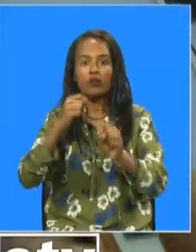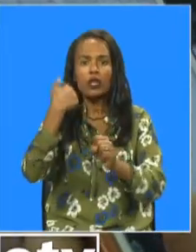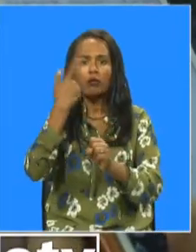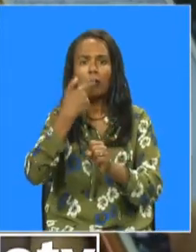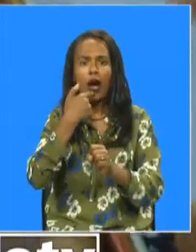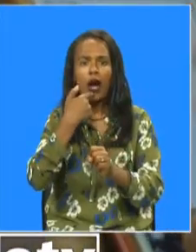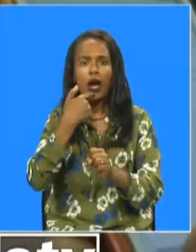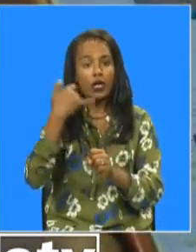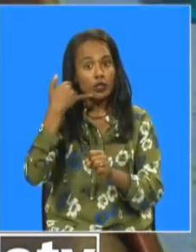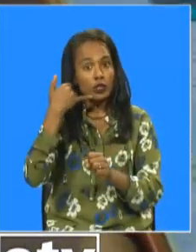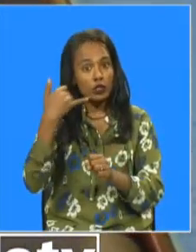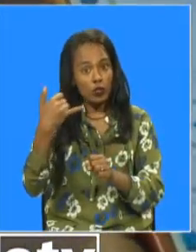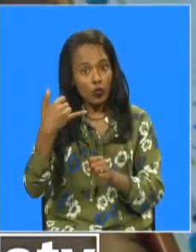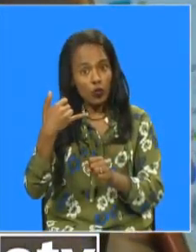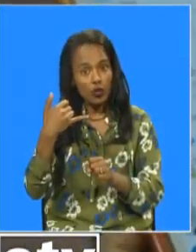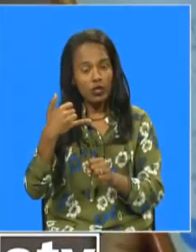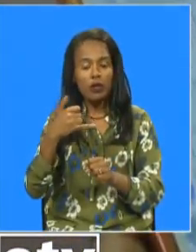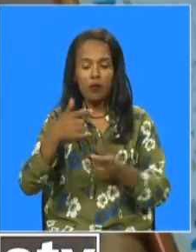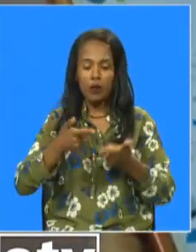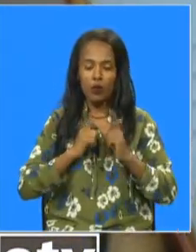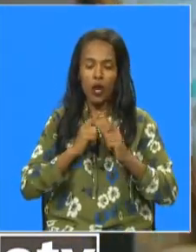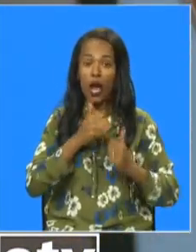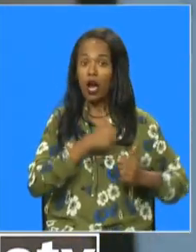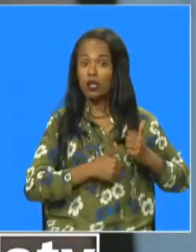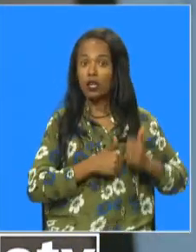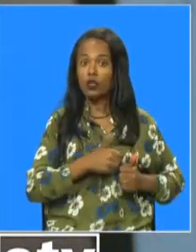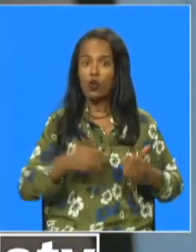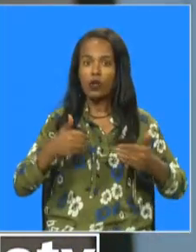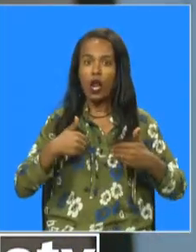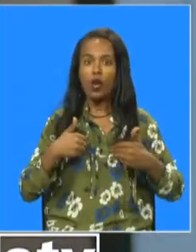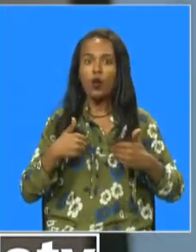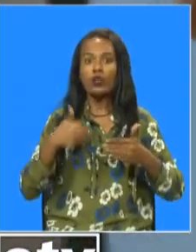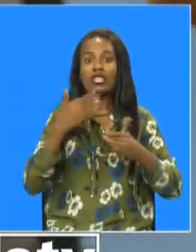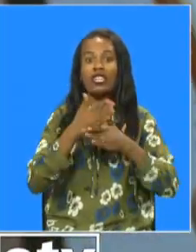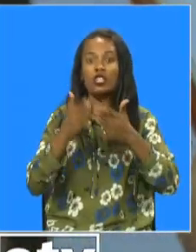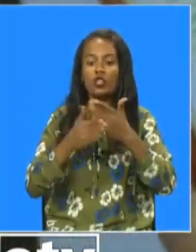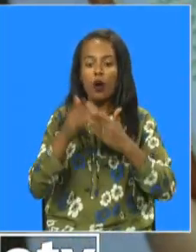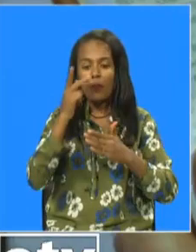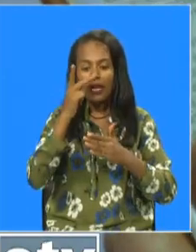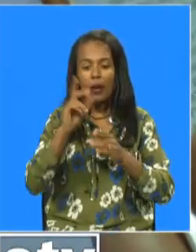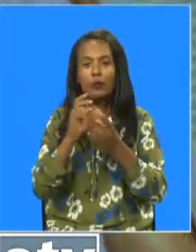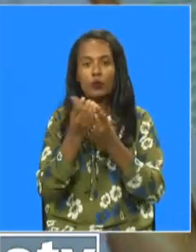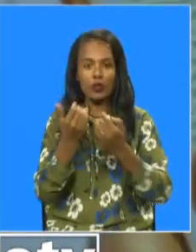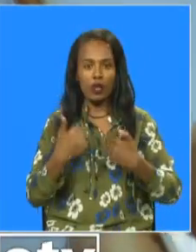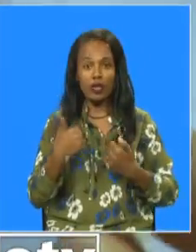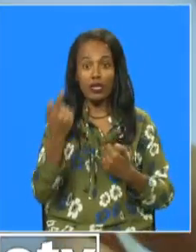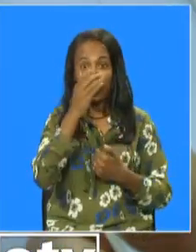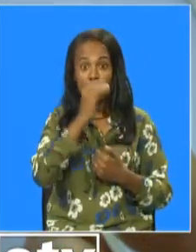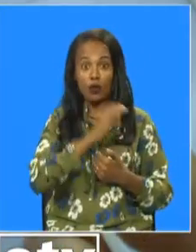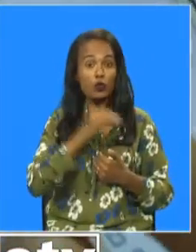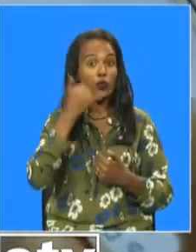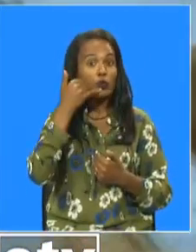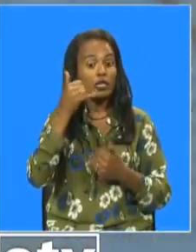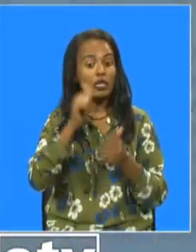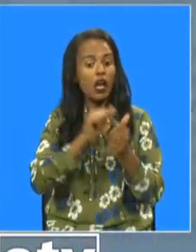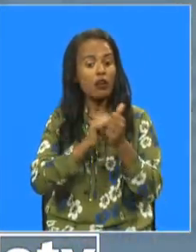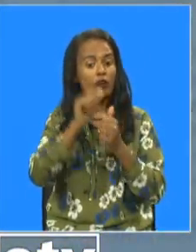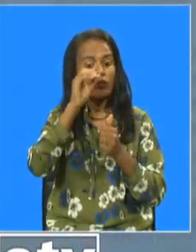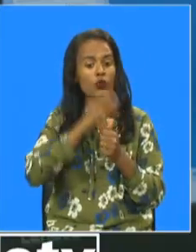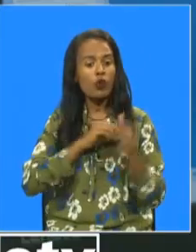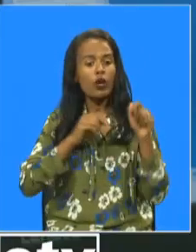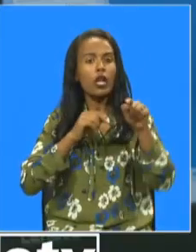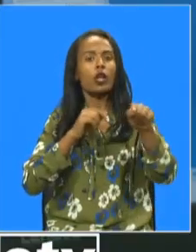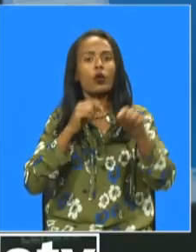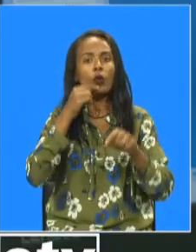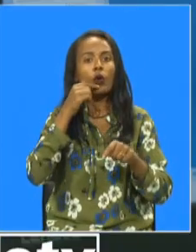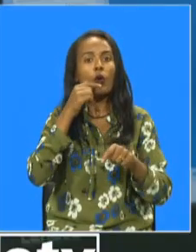ስልኩን የመኖሪያ አድራሻውን ያለውን ስታተስ የምናይበት ኮንዲሽን አለ። ነገር ግን እያንዳንዱ ሰው በስልኩ ላይ ያለፈውን ሰው ሁላ እከሌ ነው